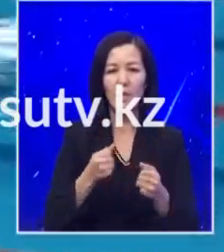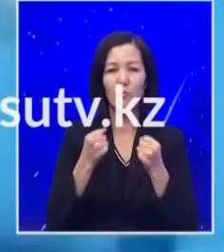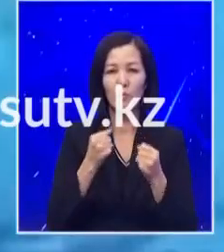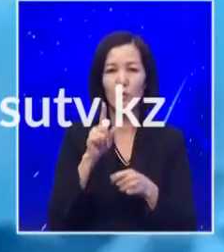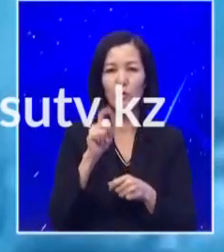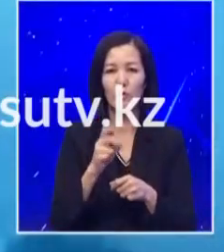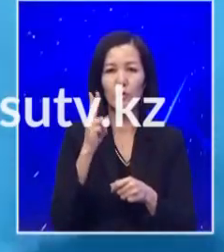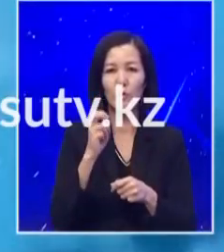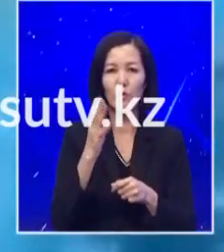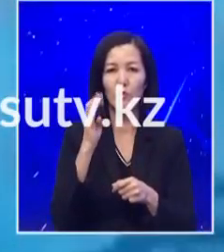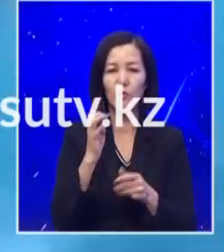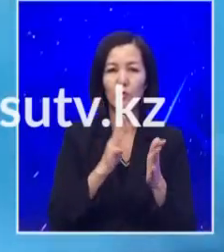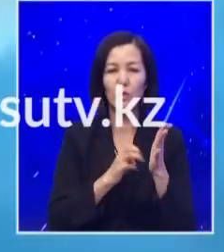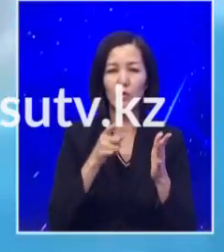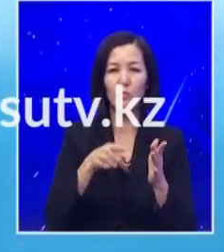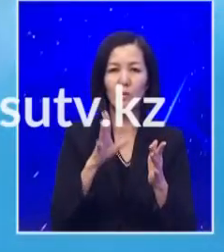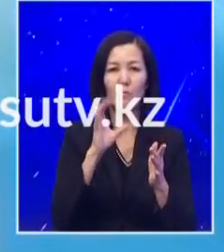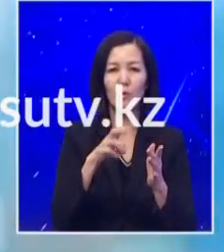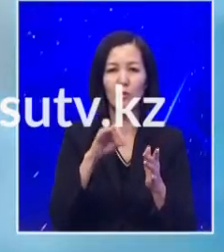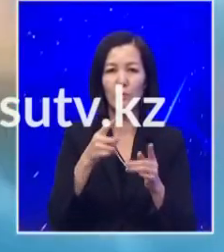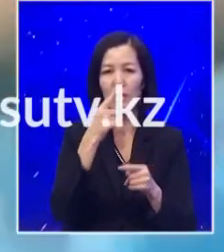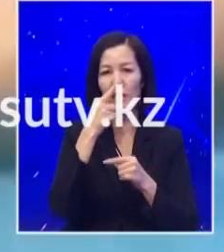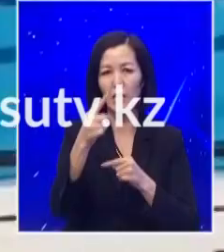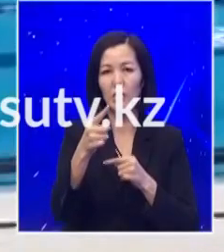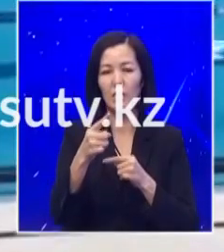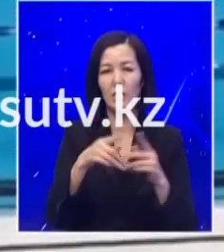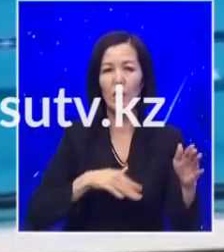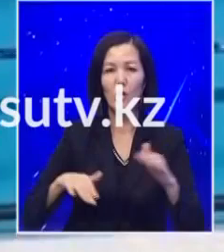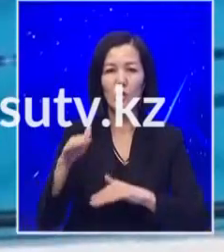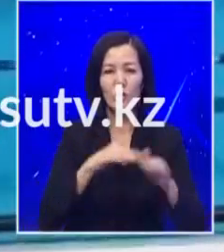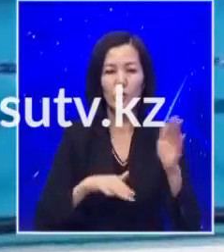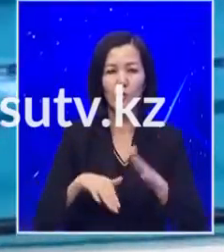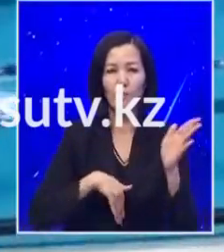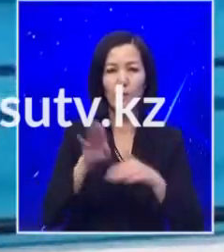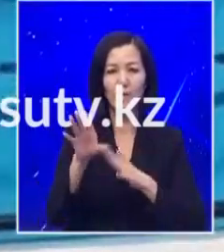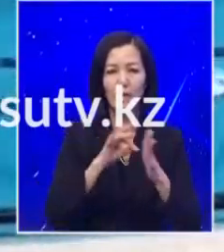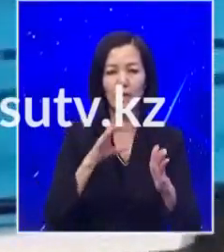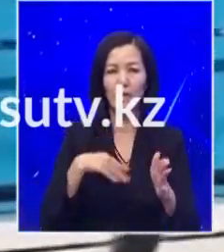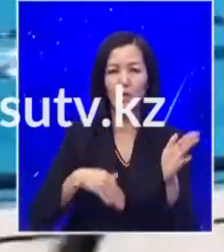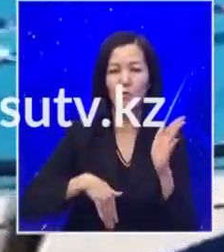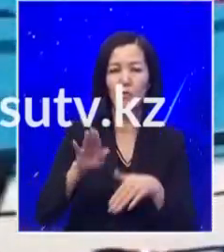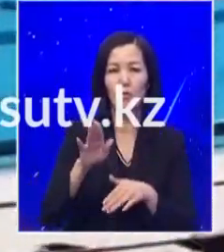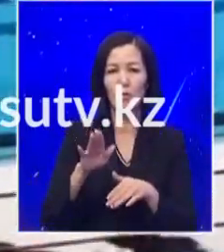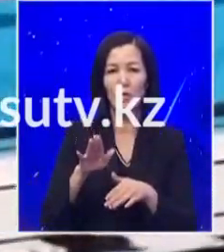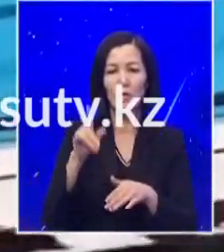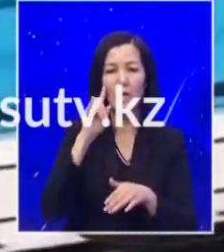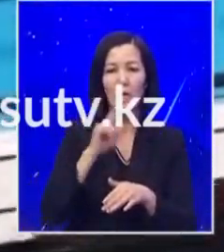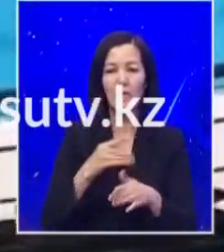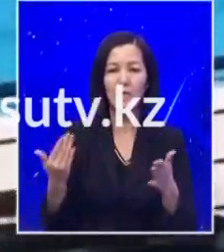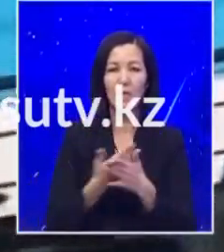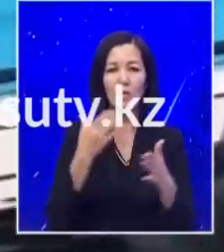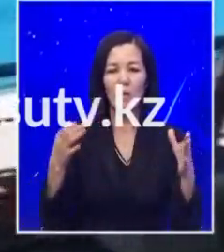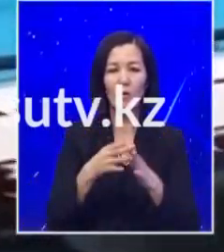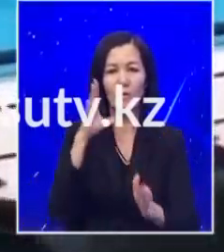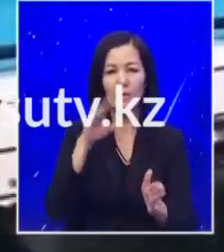спортшылар 100, 200, 400, 800 және 1500 метр қашықтық бойынша жүзіп мықтыларын анықтайды. Үздік шыққандар